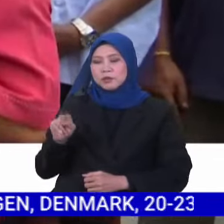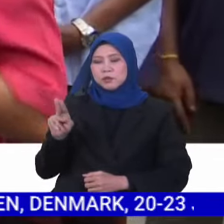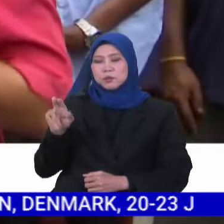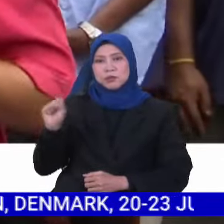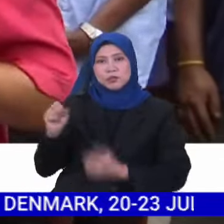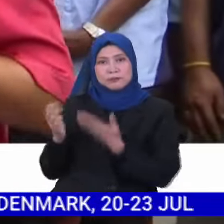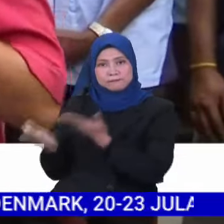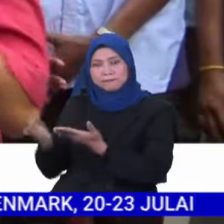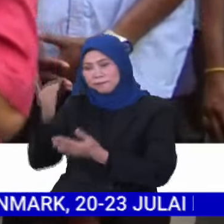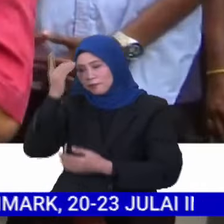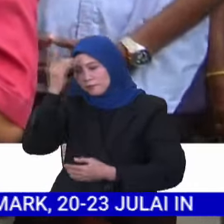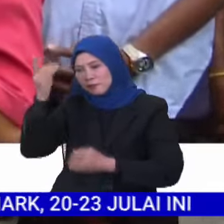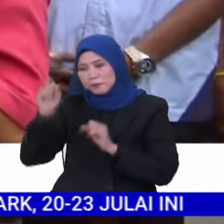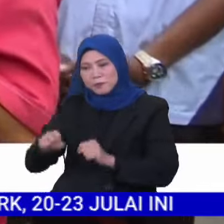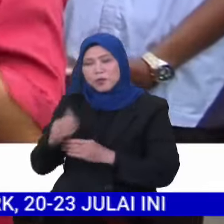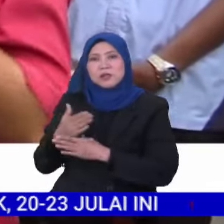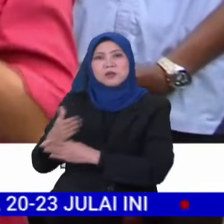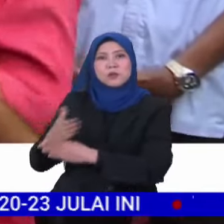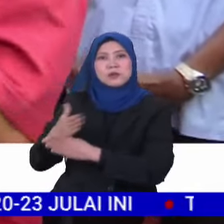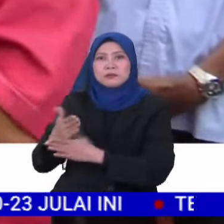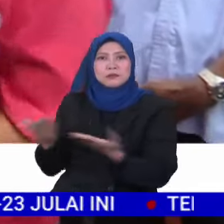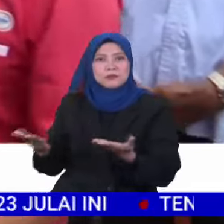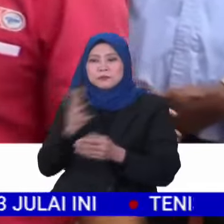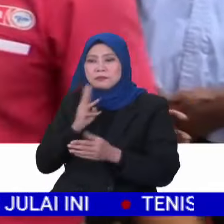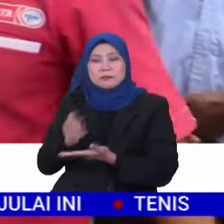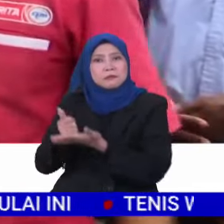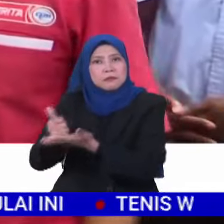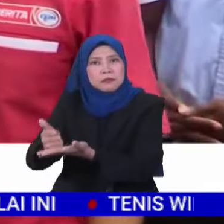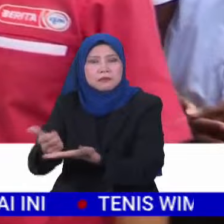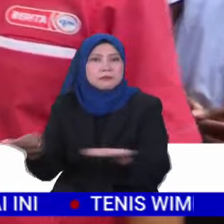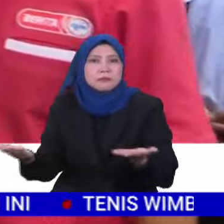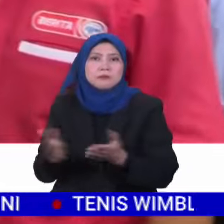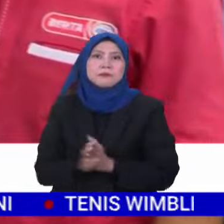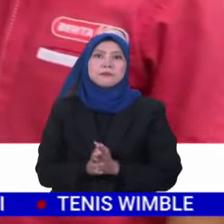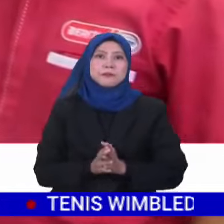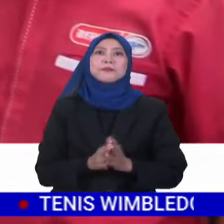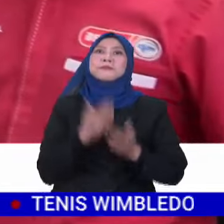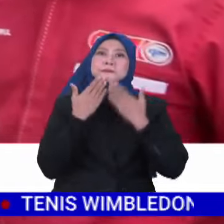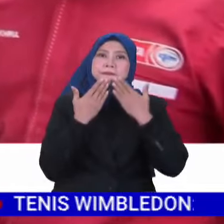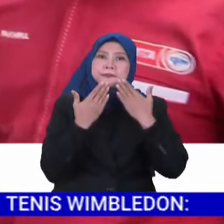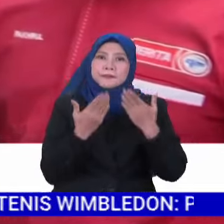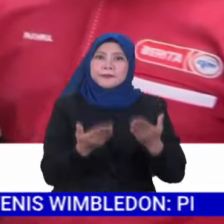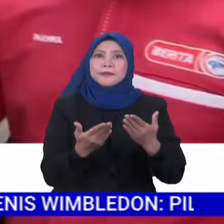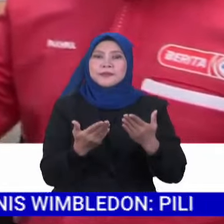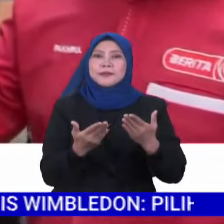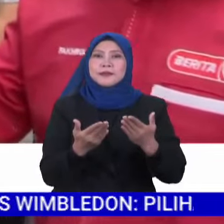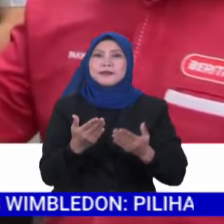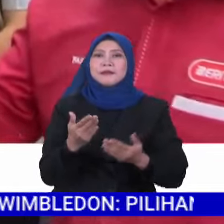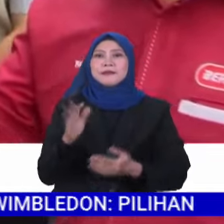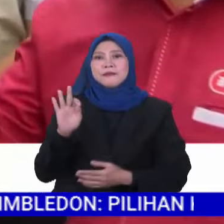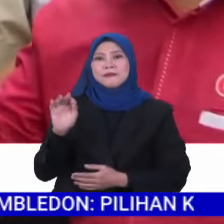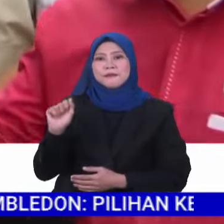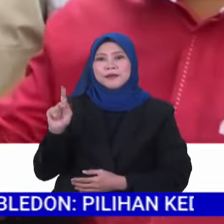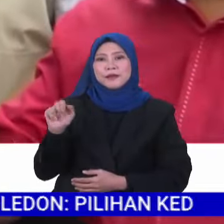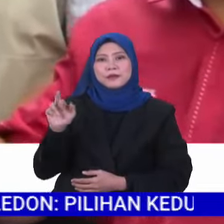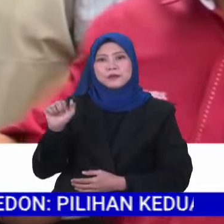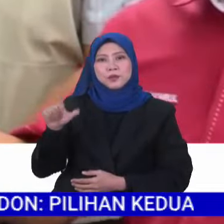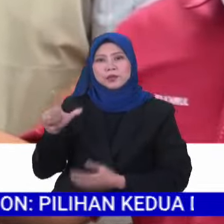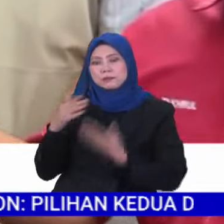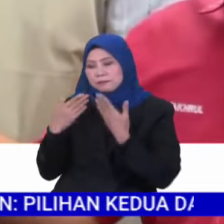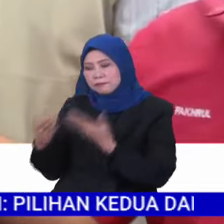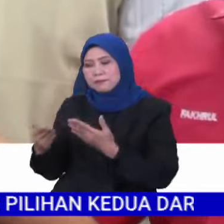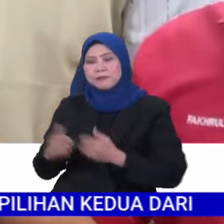Ratu Balai konservasi mengenai bantuan pertanian lagi Makasih CK pakai lo bye